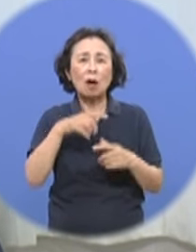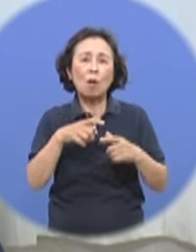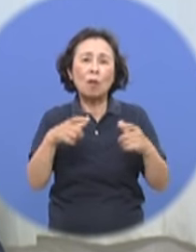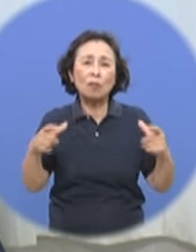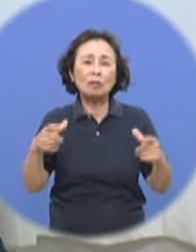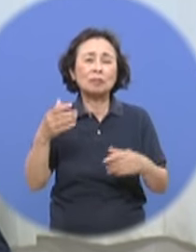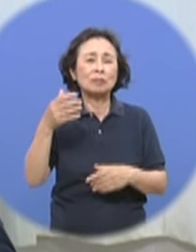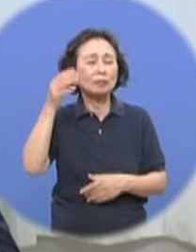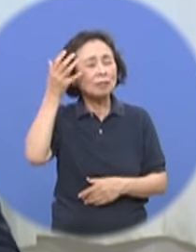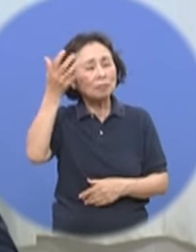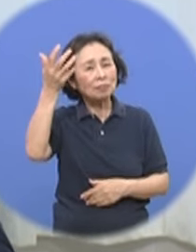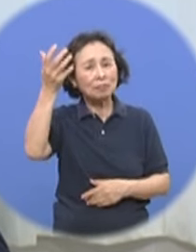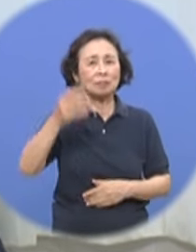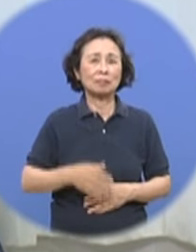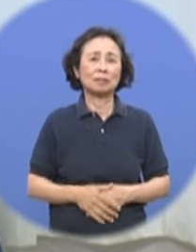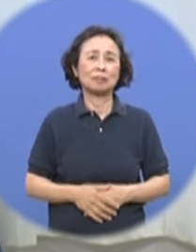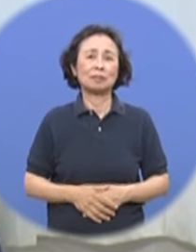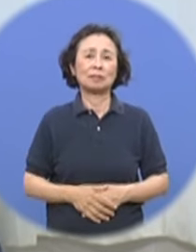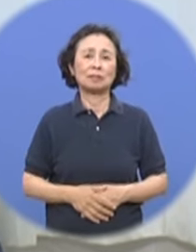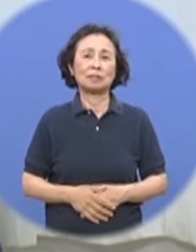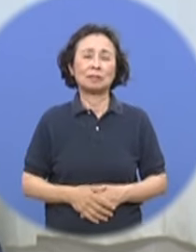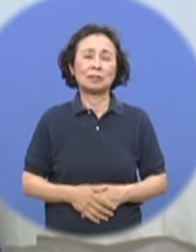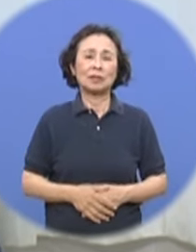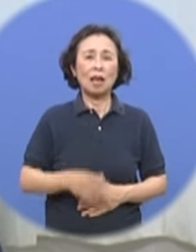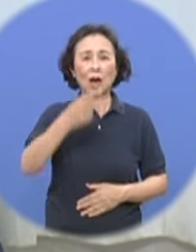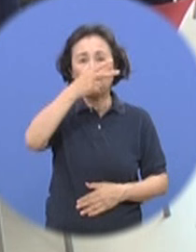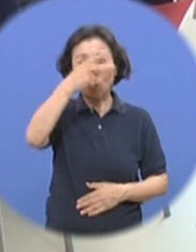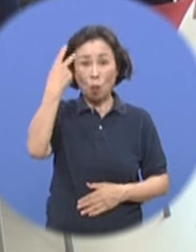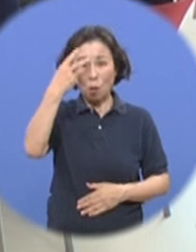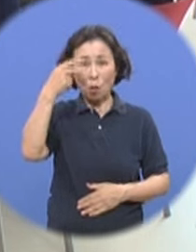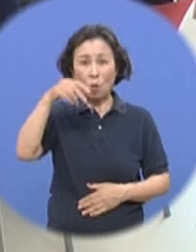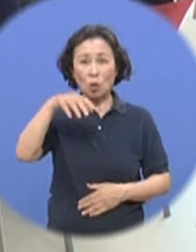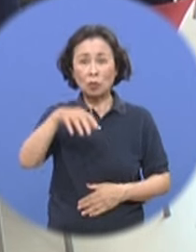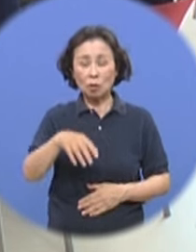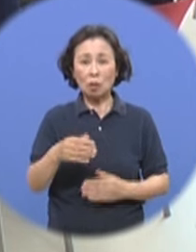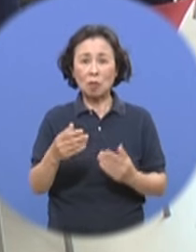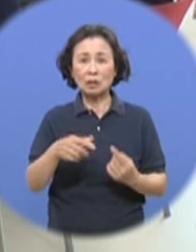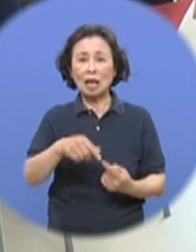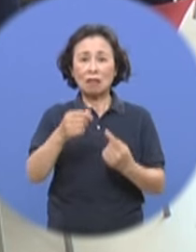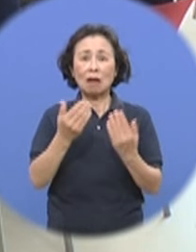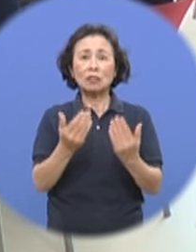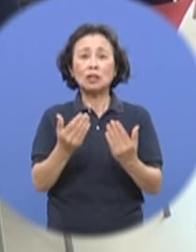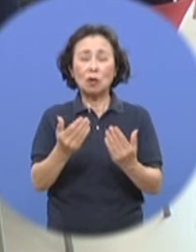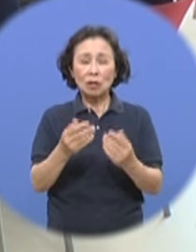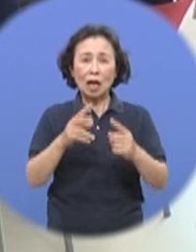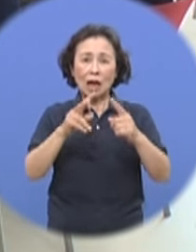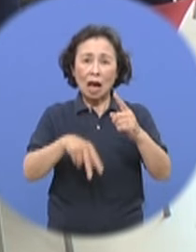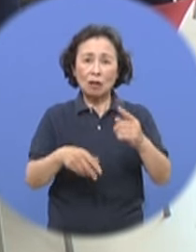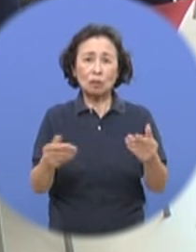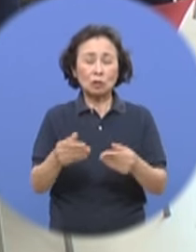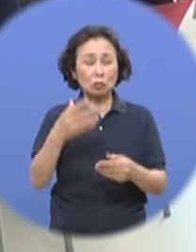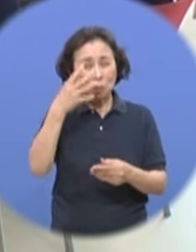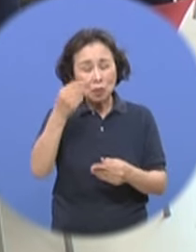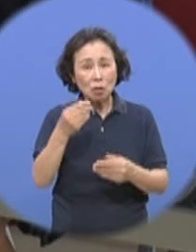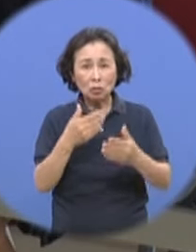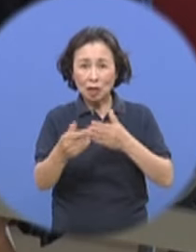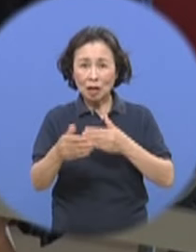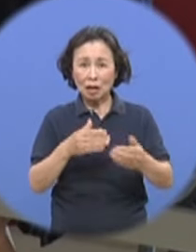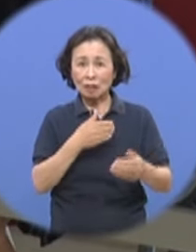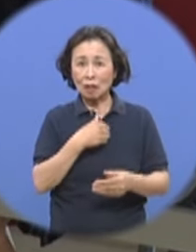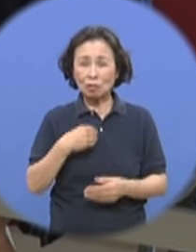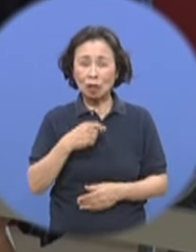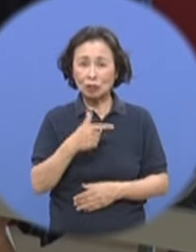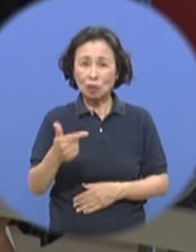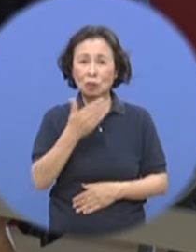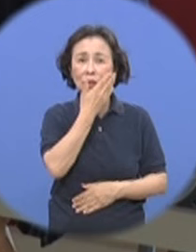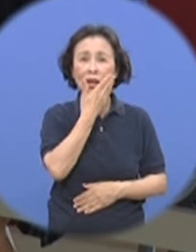。そこでこのような高校の選択授業で、介護の仕事の魅力に触れる機会があるということはとても貴重だと思っています